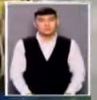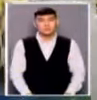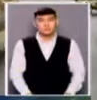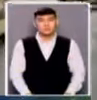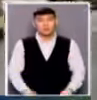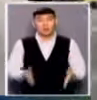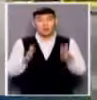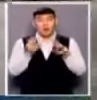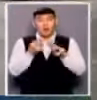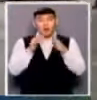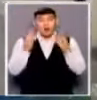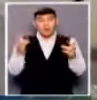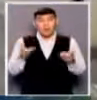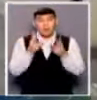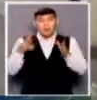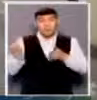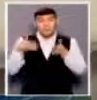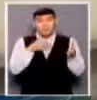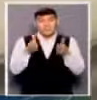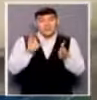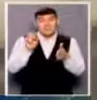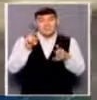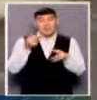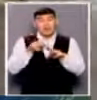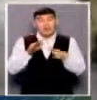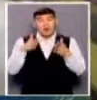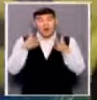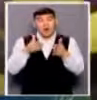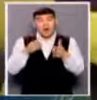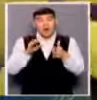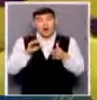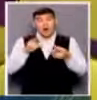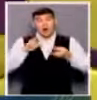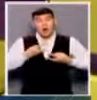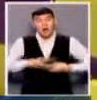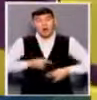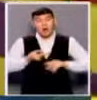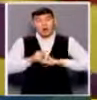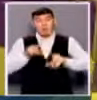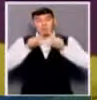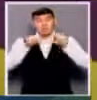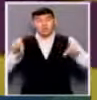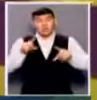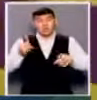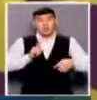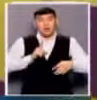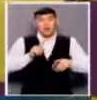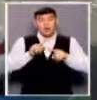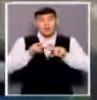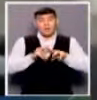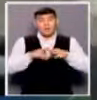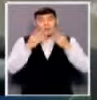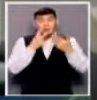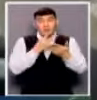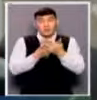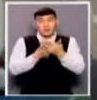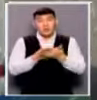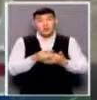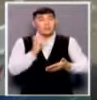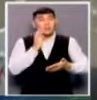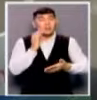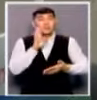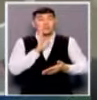Этот случай произошел по дороге между селом Иркинкала и областным родильным домом. Фельдшер скорой помощи, ознакомившись с состоянием